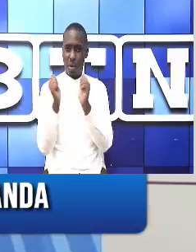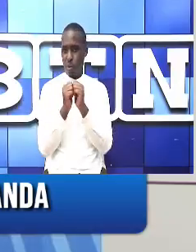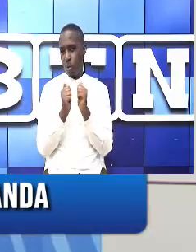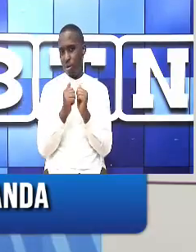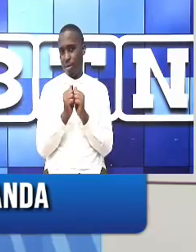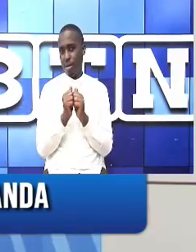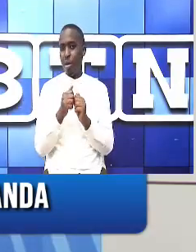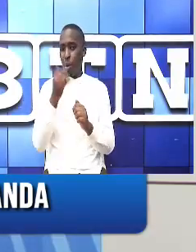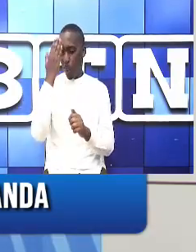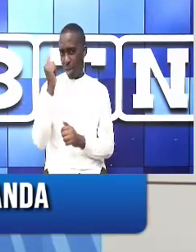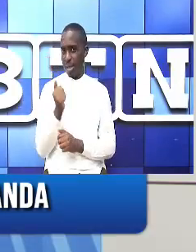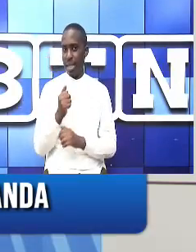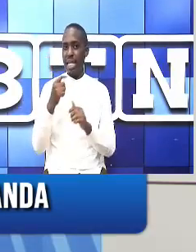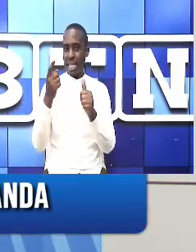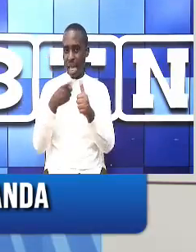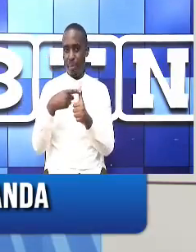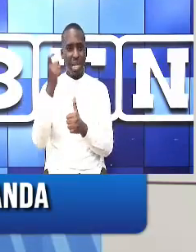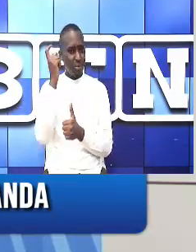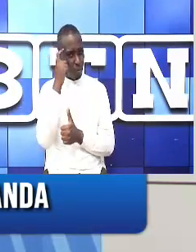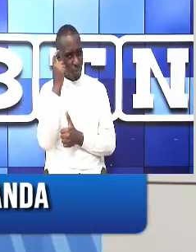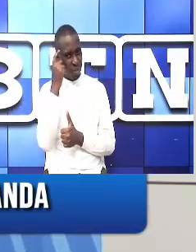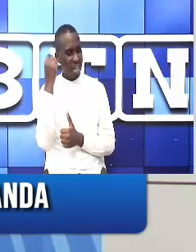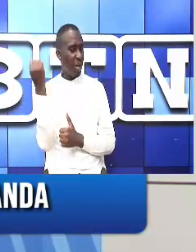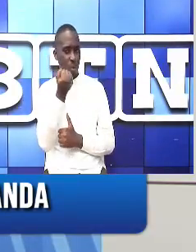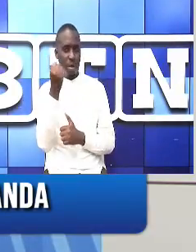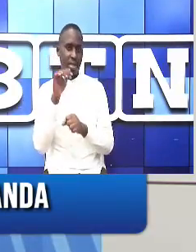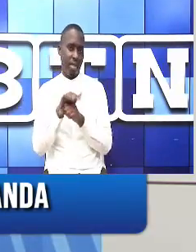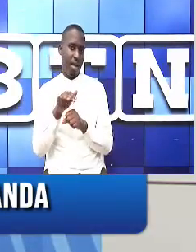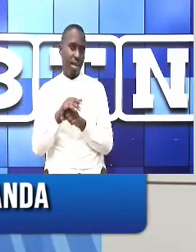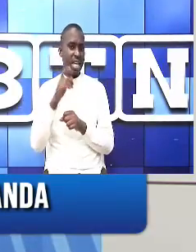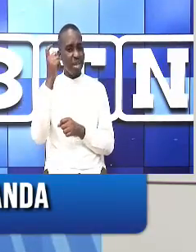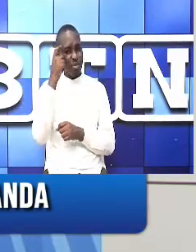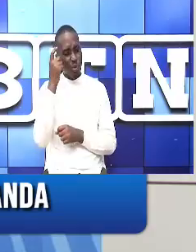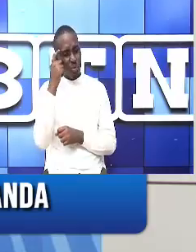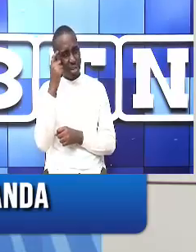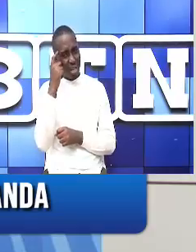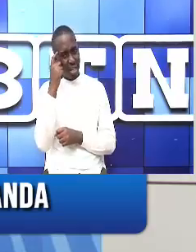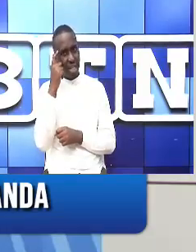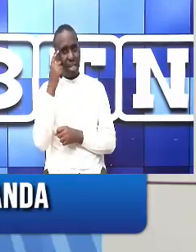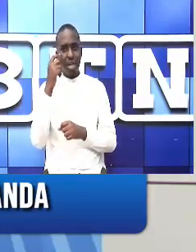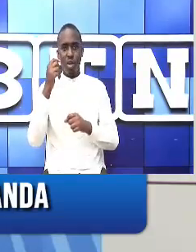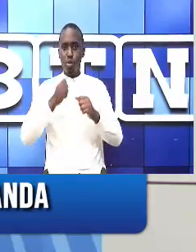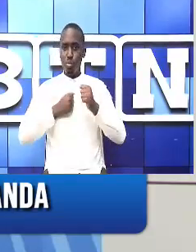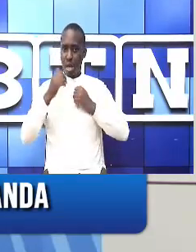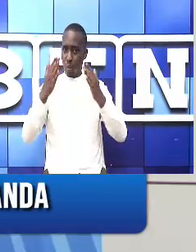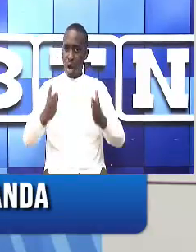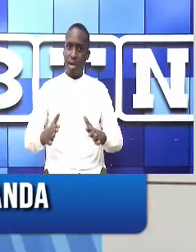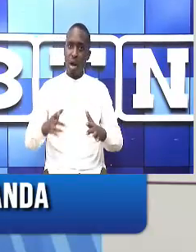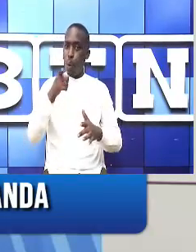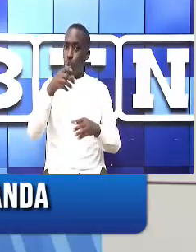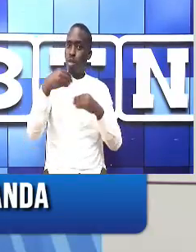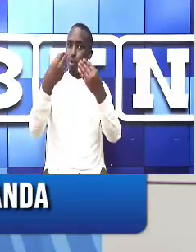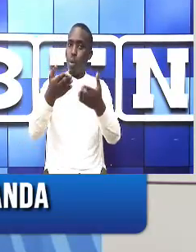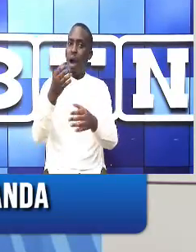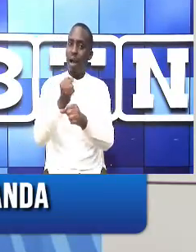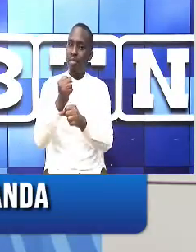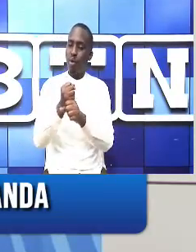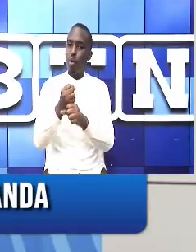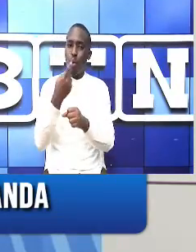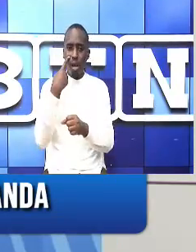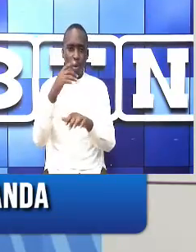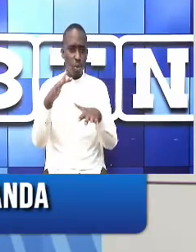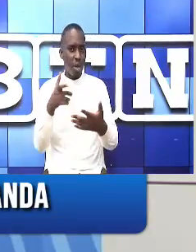kuki icya mbere ni imyumvire niyo ikomeye cyane imyumvire y'umuryango nyarwanda wowe ugiye kumuha akazi ufata ute umuntu